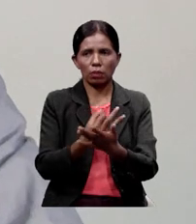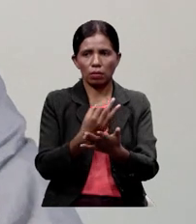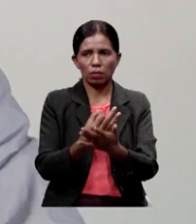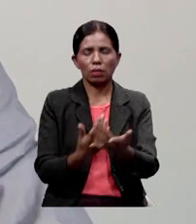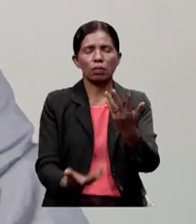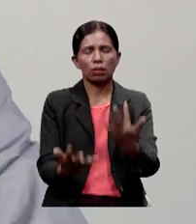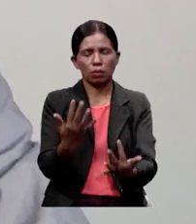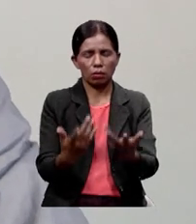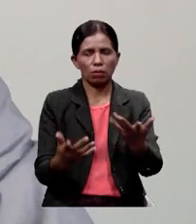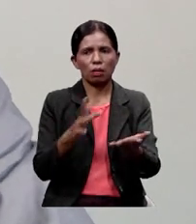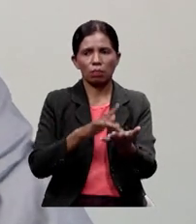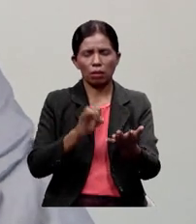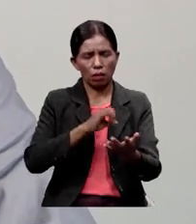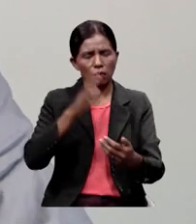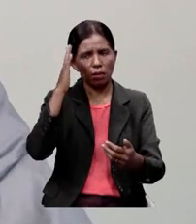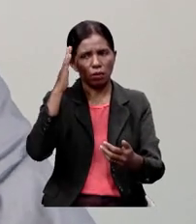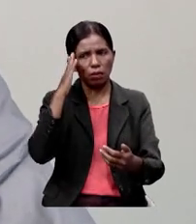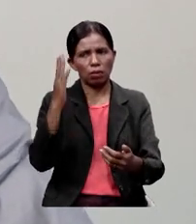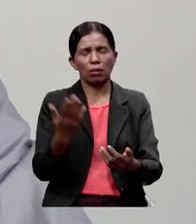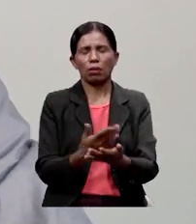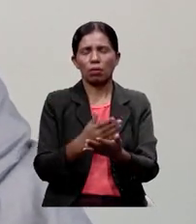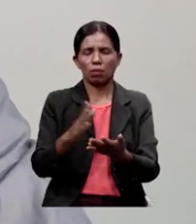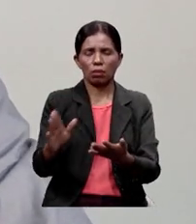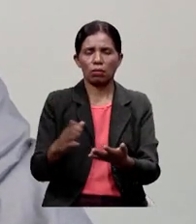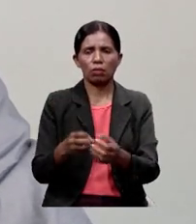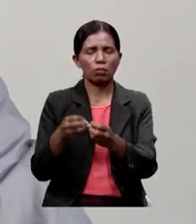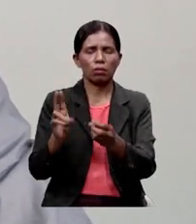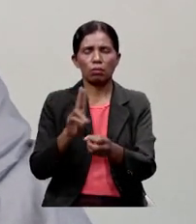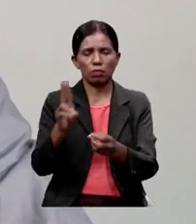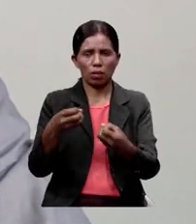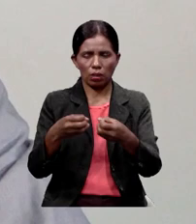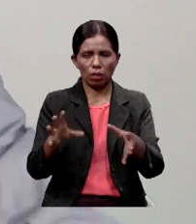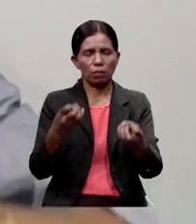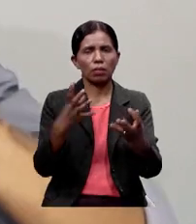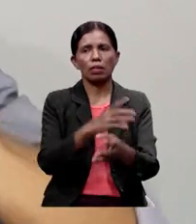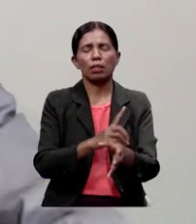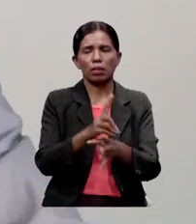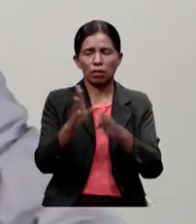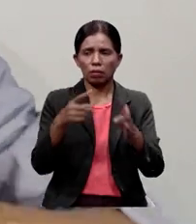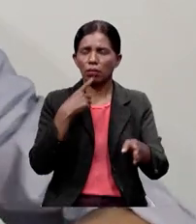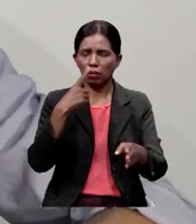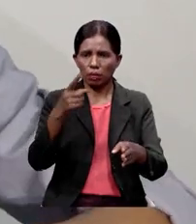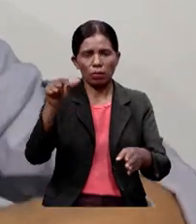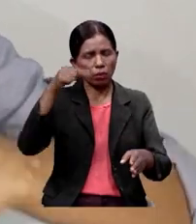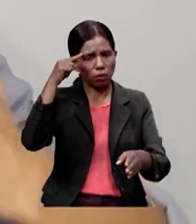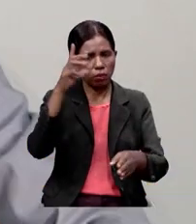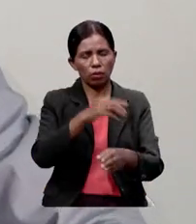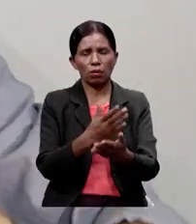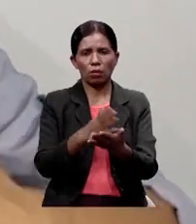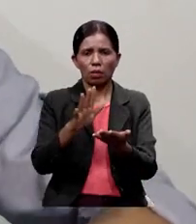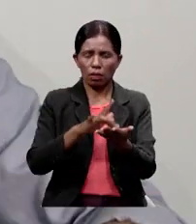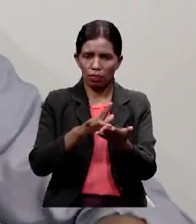ai moruk ni ne gastos dupla ma kita lakon Diretor Luta Hamutuk Nemos sugere ba governo ante sosa ai